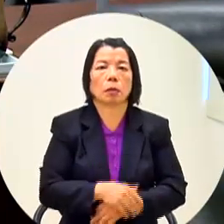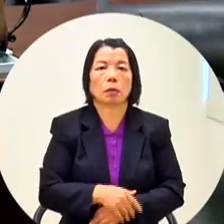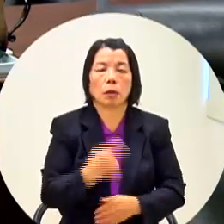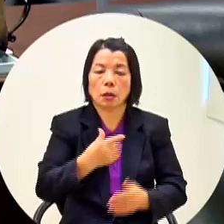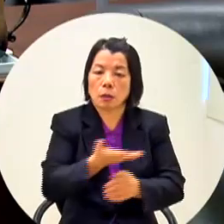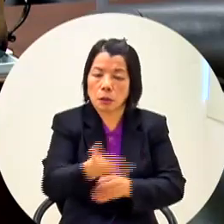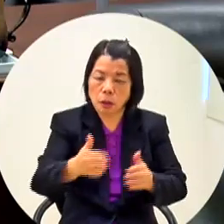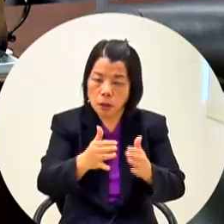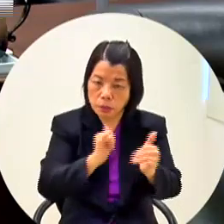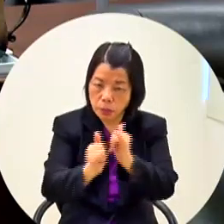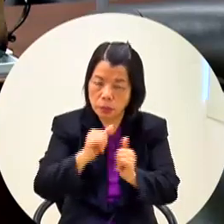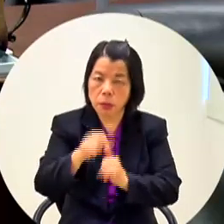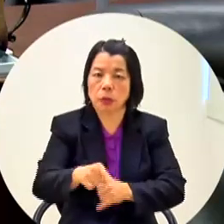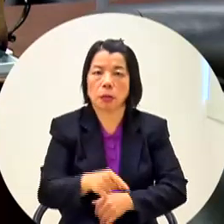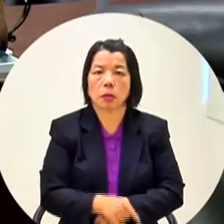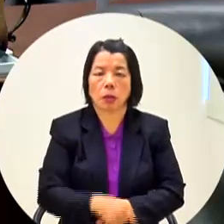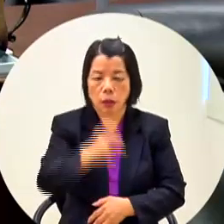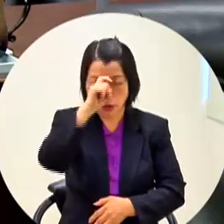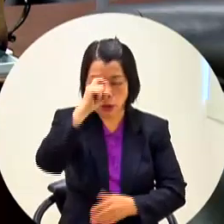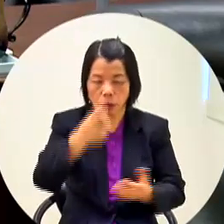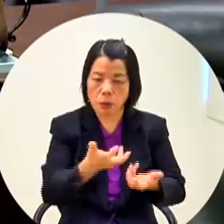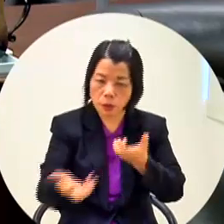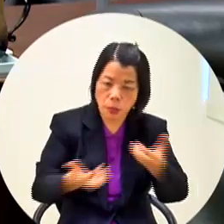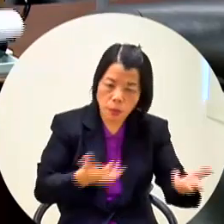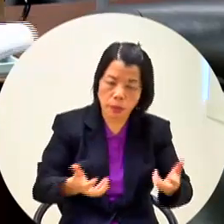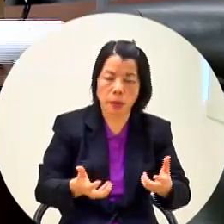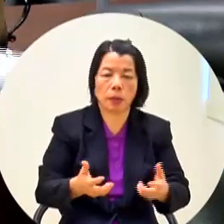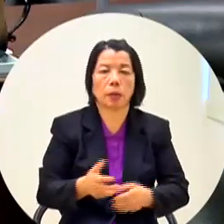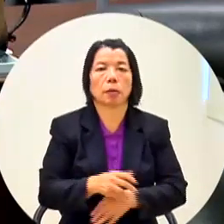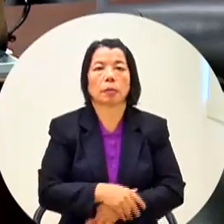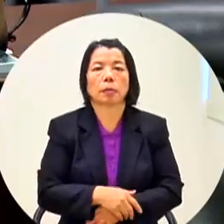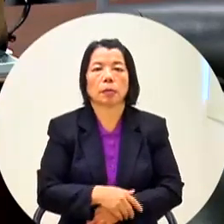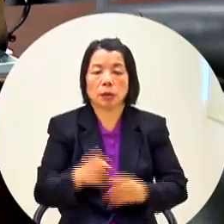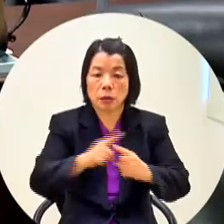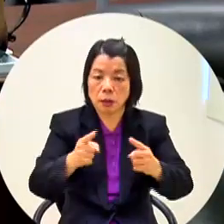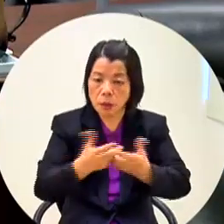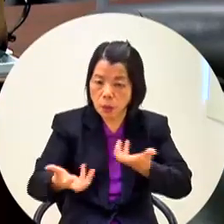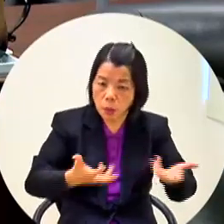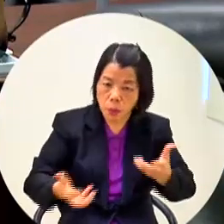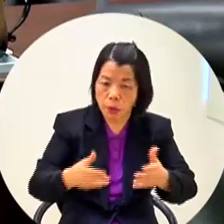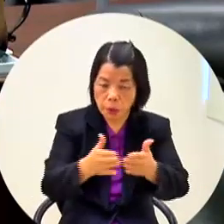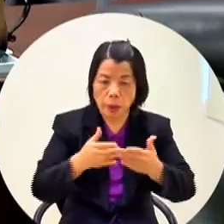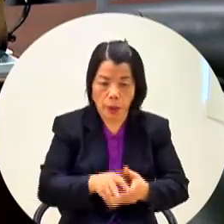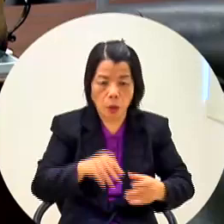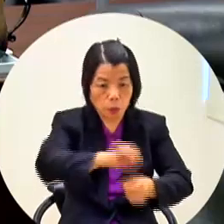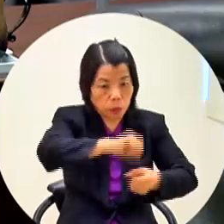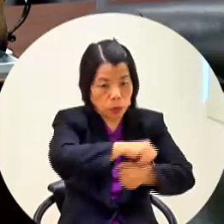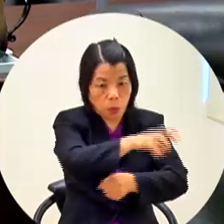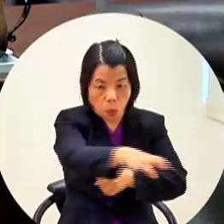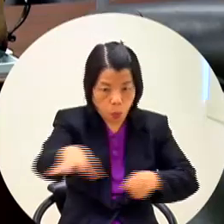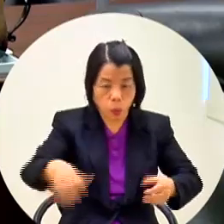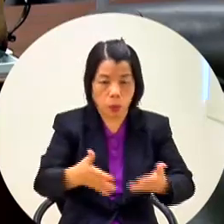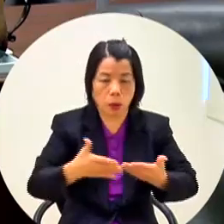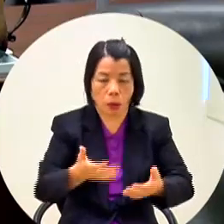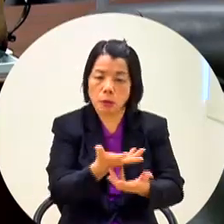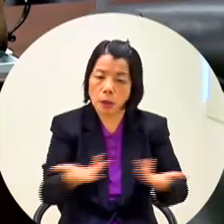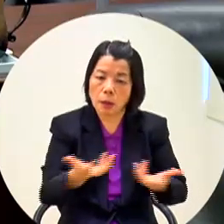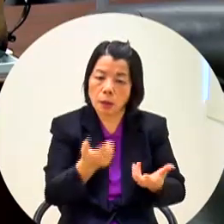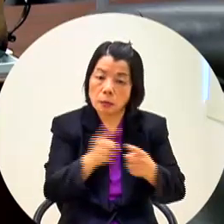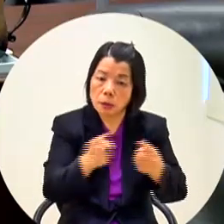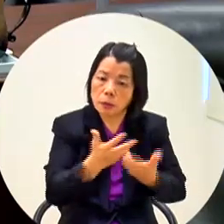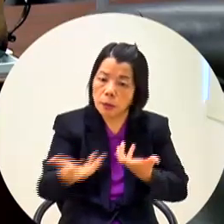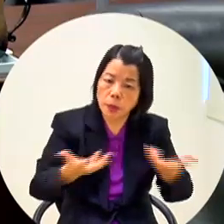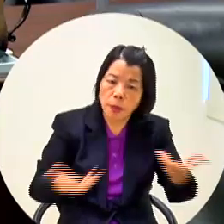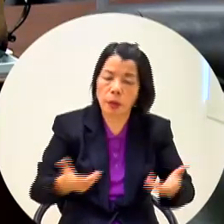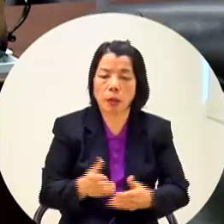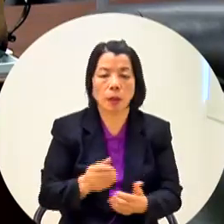让民众希望说可以分散人潮，应该是要广开，或者是说用其他的方式让这个防疫可以做得更好，